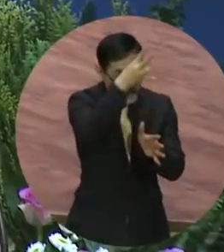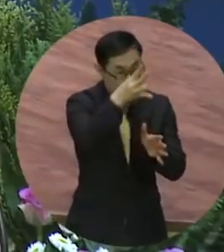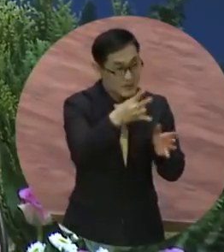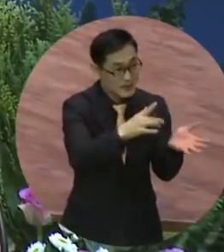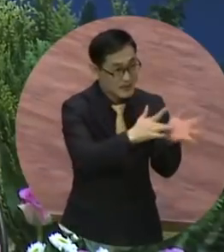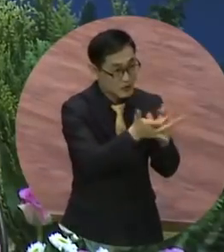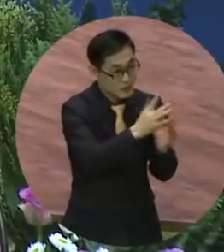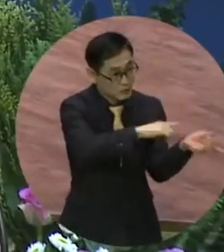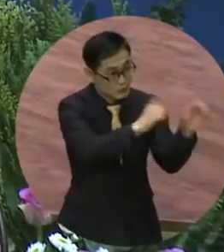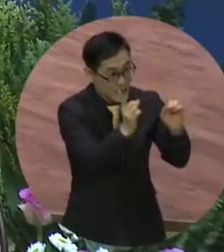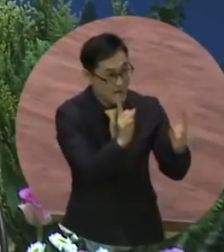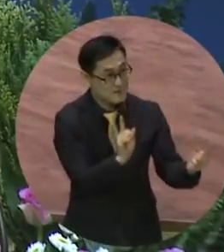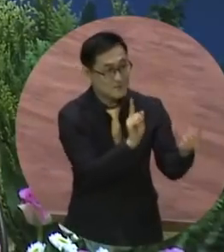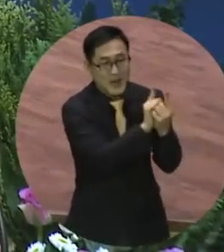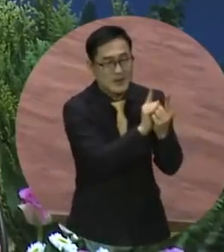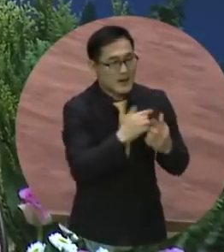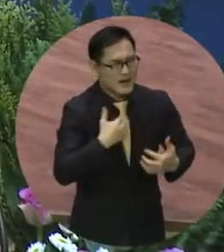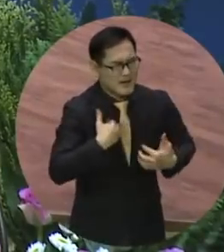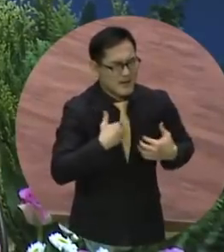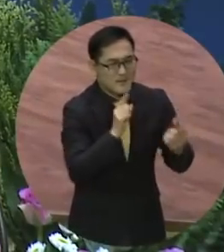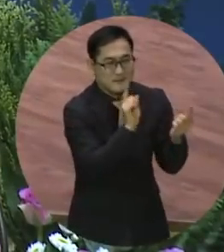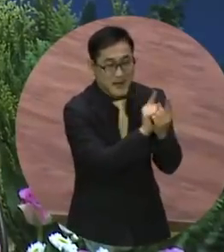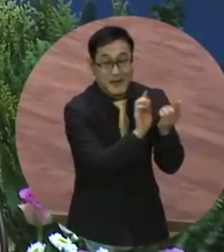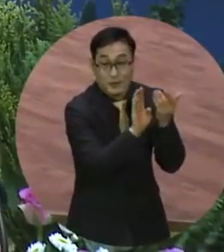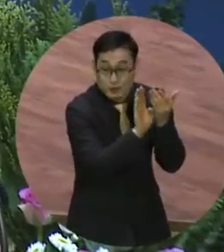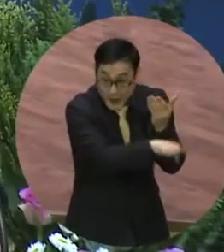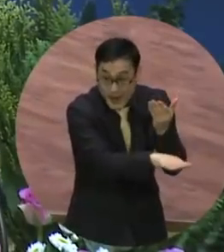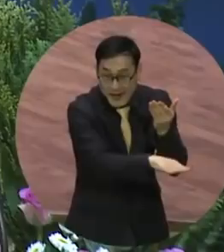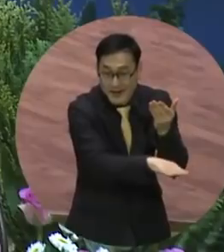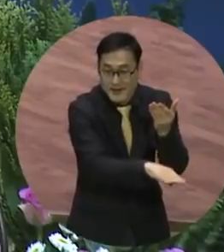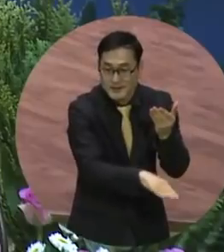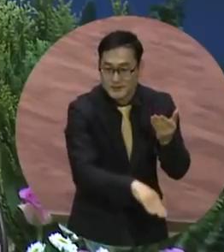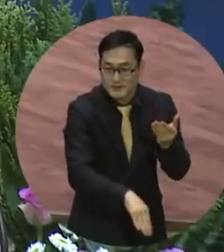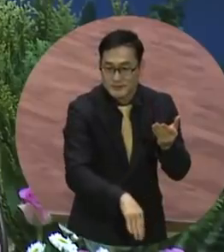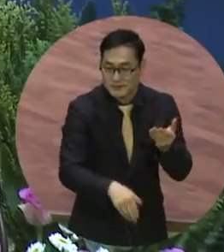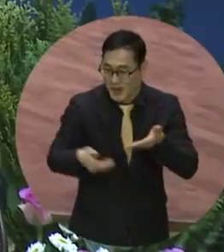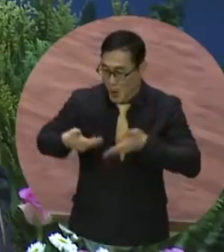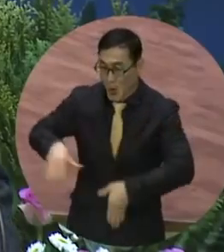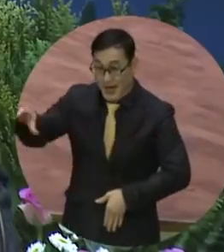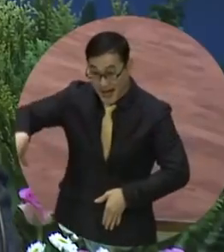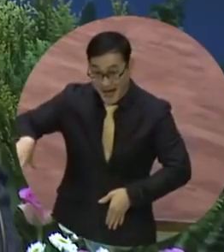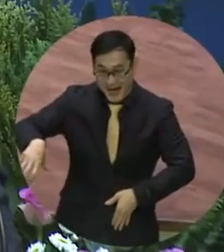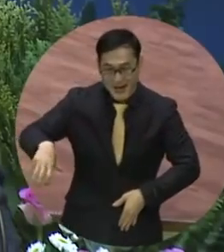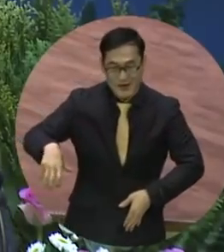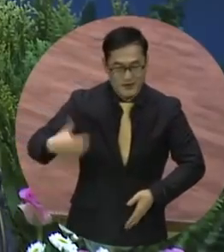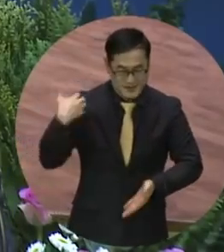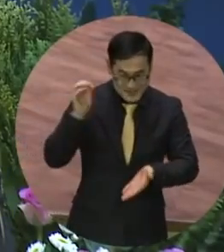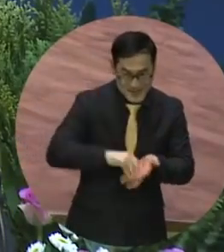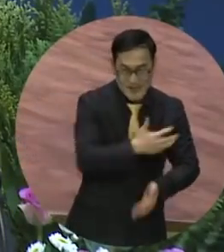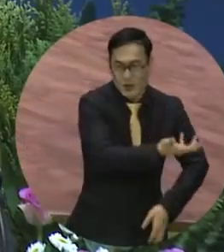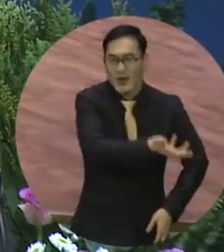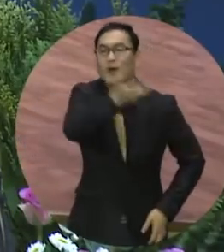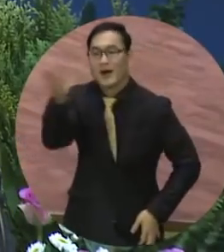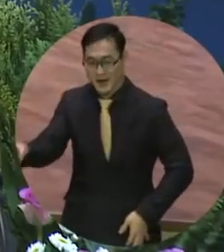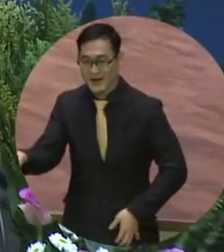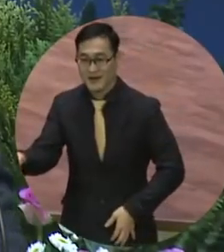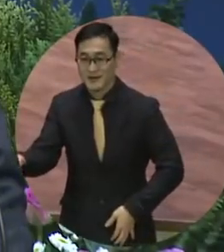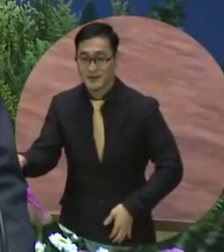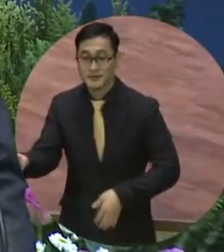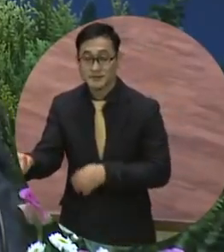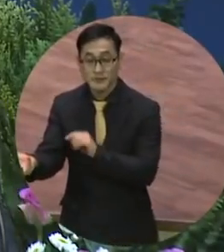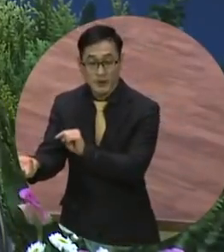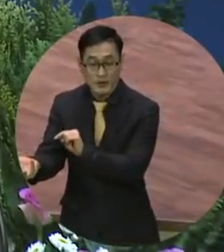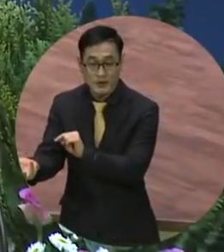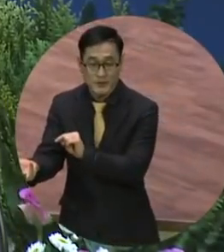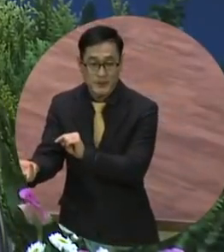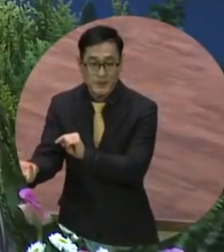예수님을 만났어요. 부활하신 예수님을 만난 이후에 이제 고향 갈릴리로 다 돌아왔습니다. 갈릴리로